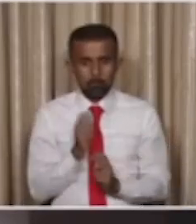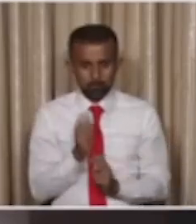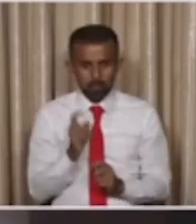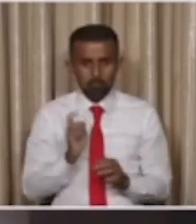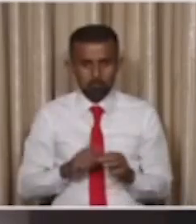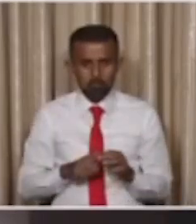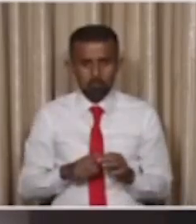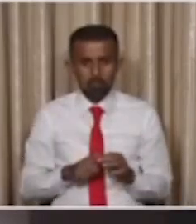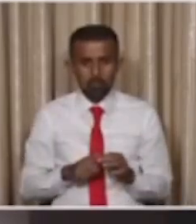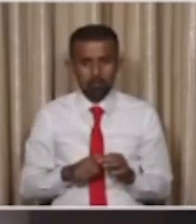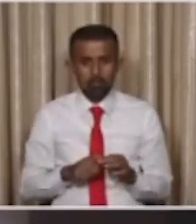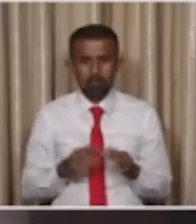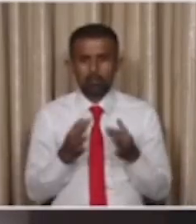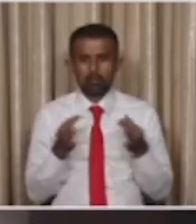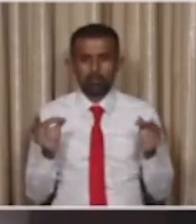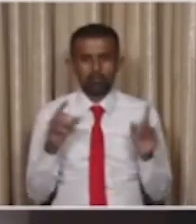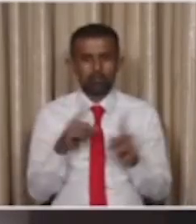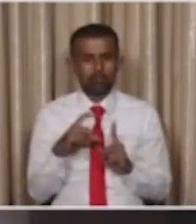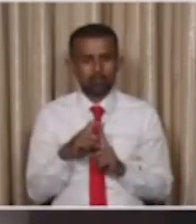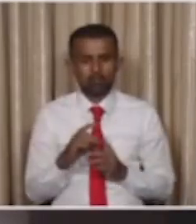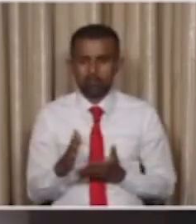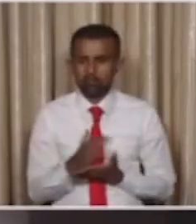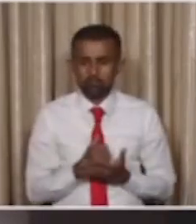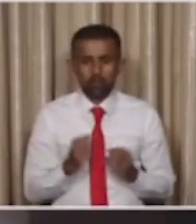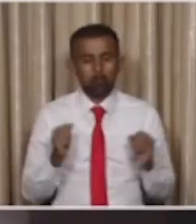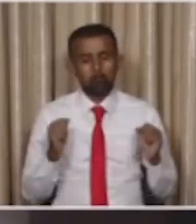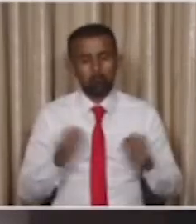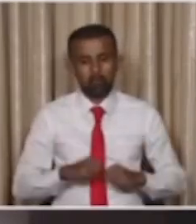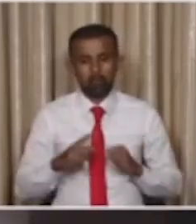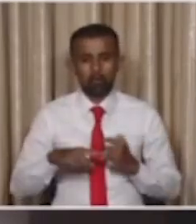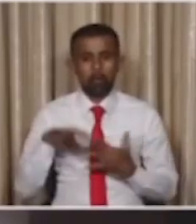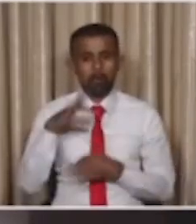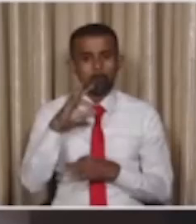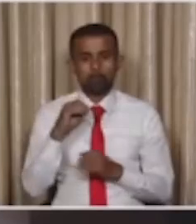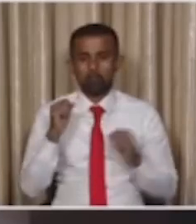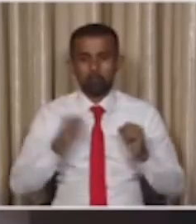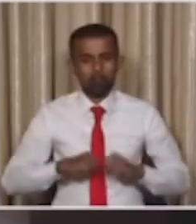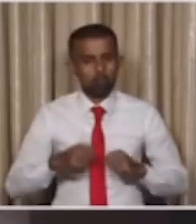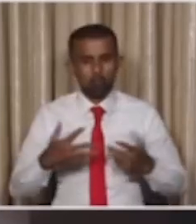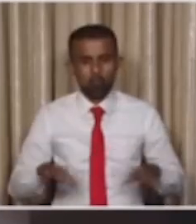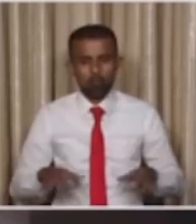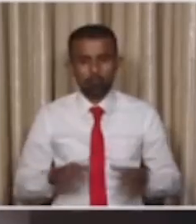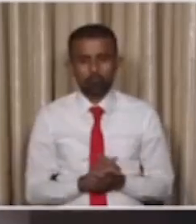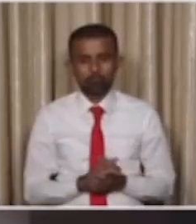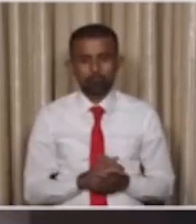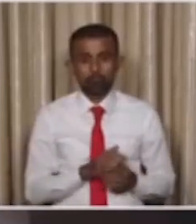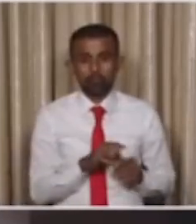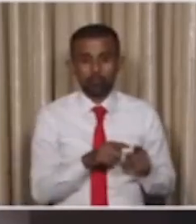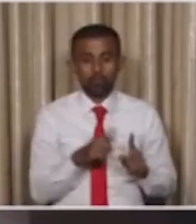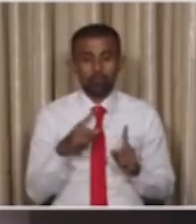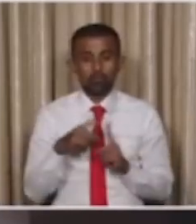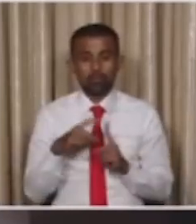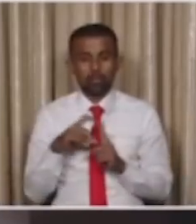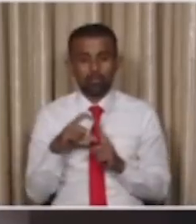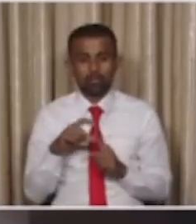පිළිබඳව නිදහස් අධ්‍යාපනය සහ මුලින්ම අකර්මණ්‍ය වෙලා විශ්වවිද්‍යාල පද්ධතිය අකර්මණ්‍ය වෙලා. ඒ වගේම අපේ අධ්‍යාපන සේවයේ